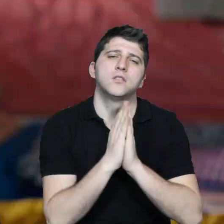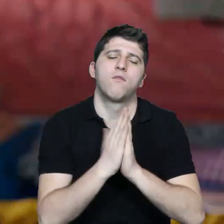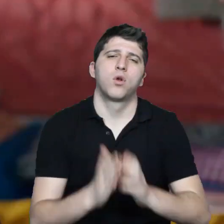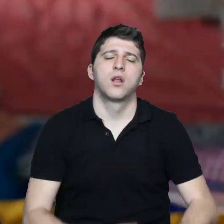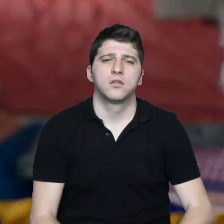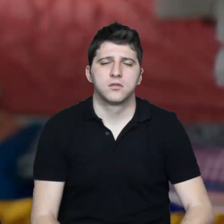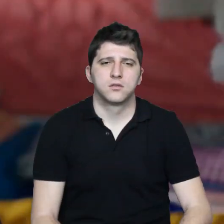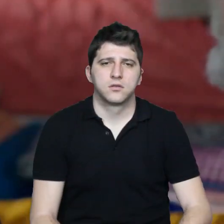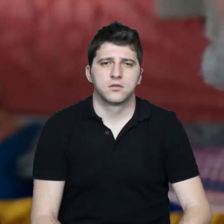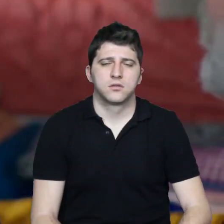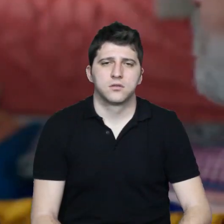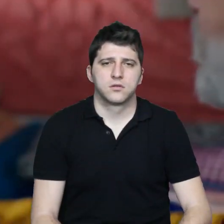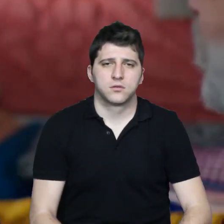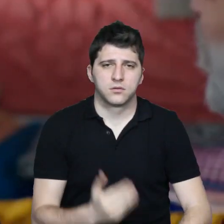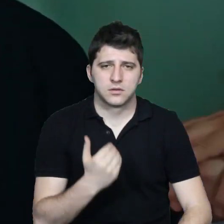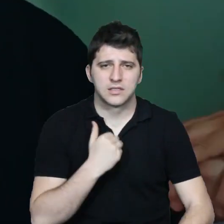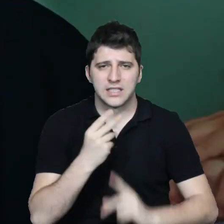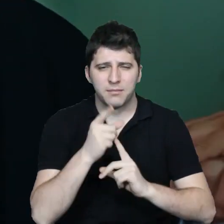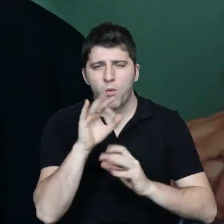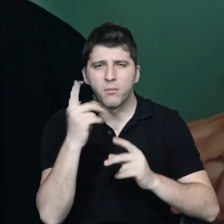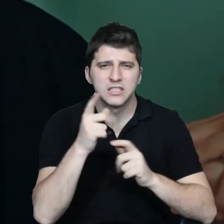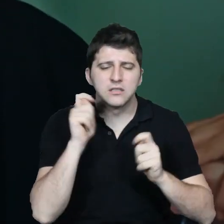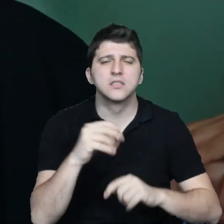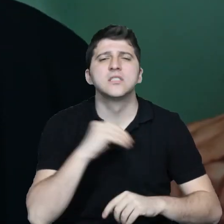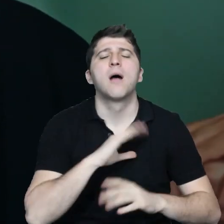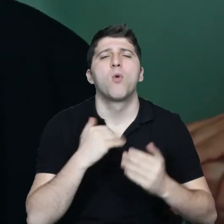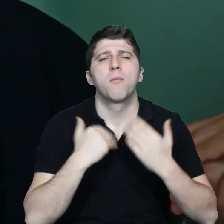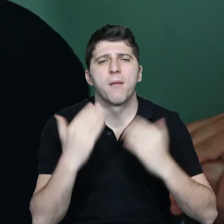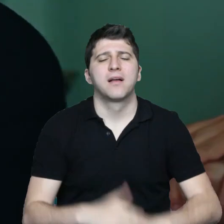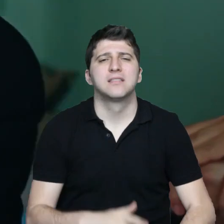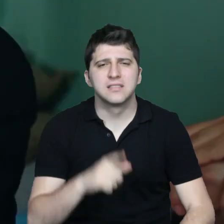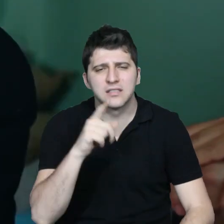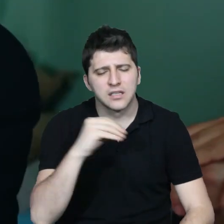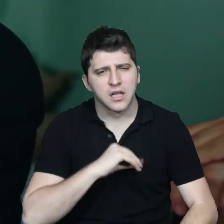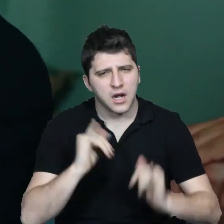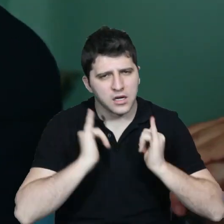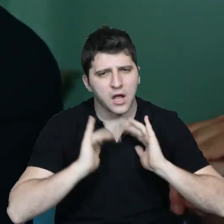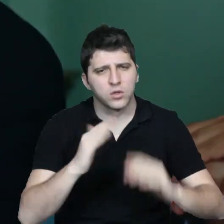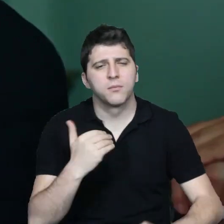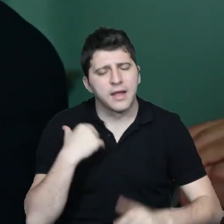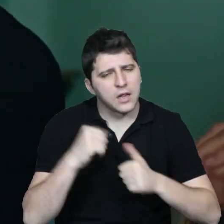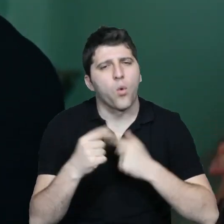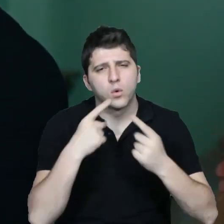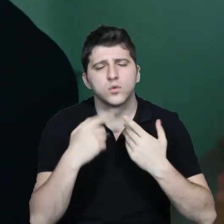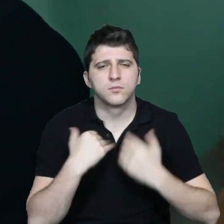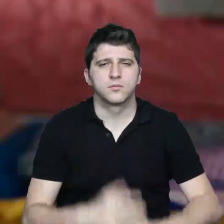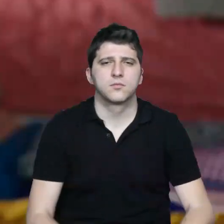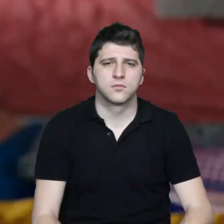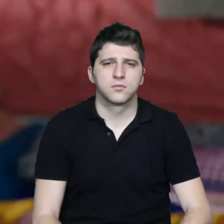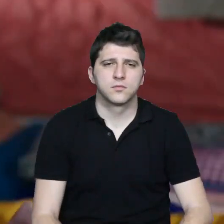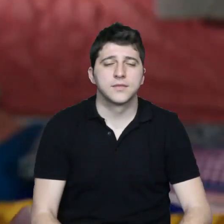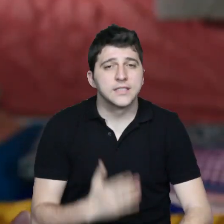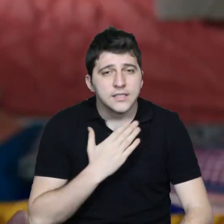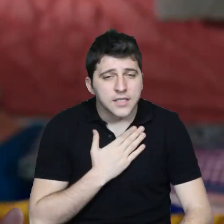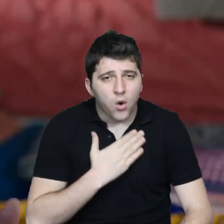estağfurullah. Ben İbrahim'in öyle bir şeyler yapacağını zannetmiyorum ama sen içini ferah tut. Ben gene de konuşurum. İyi,